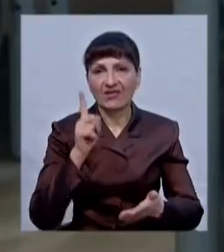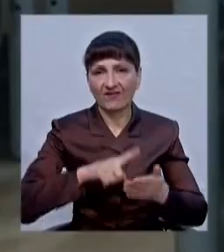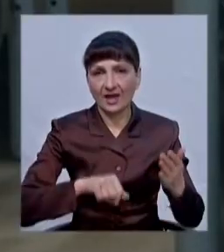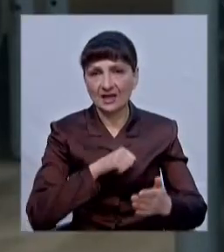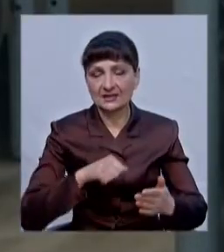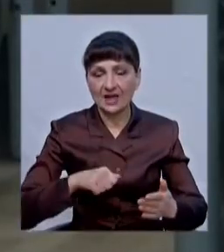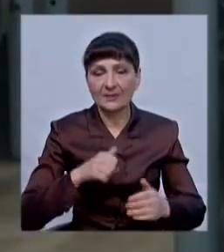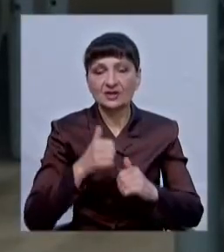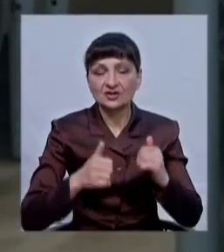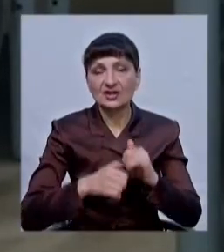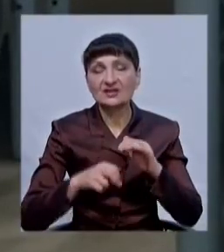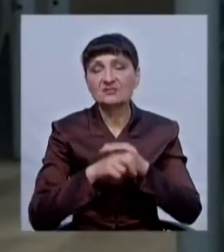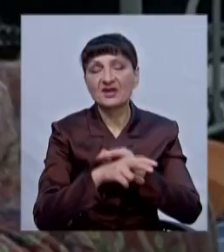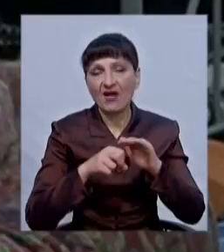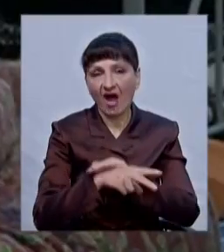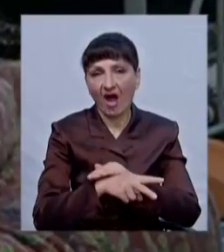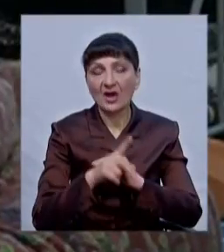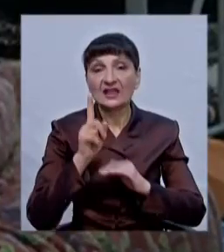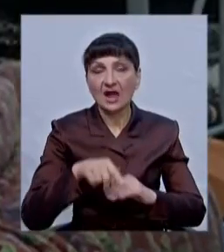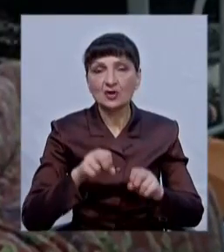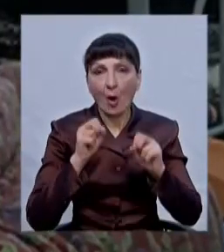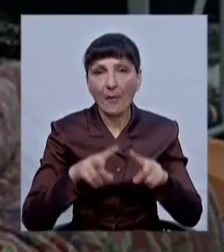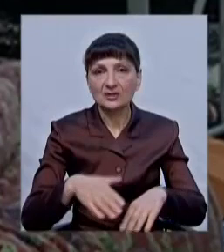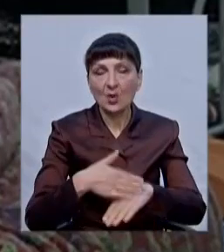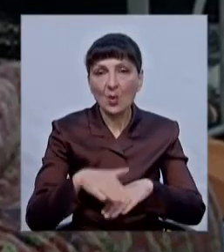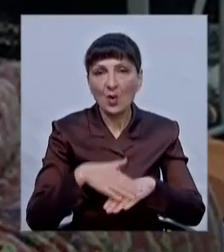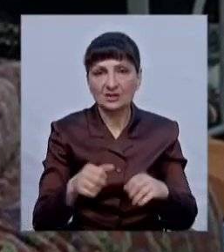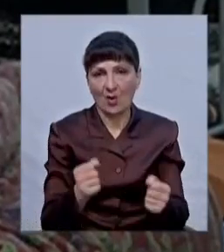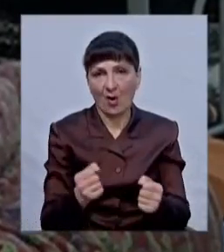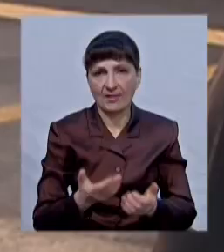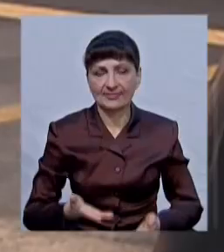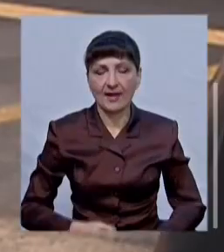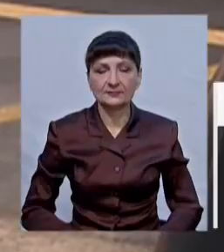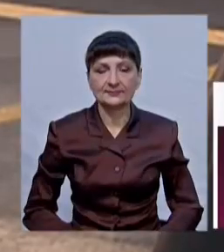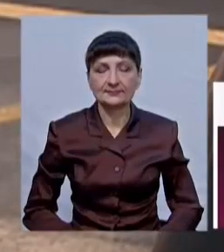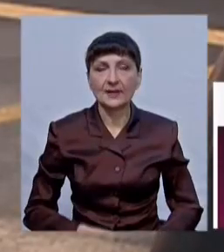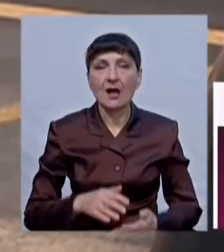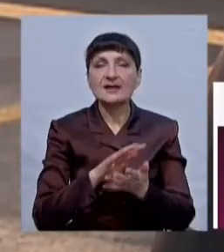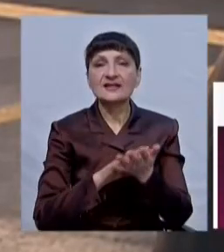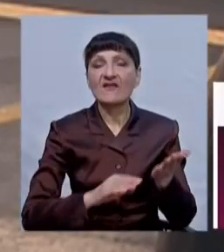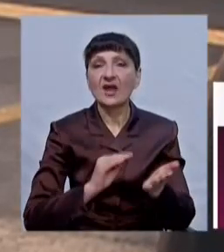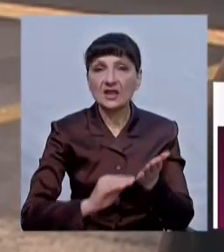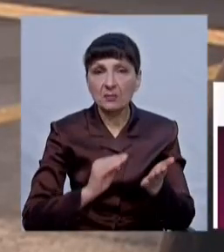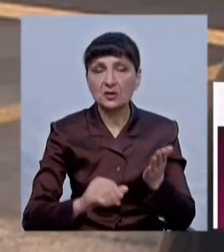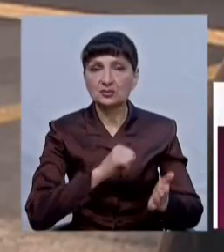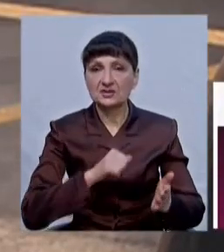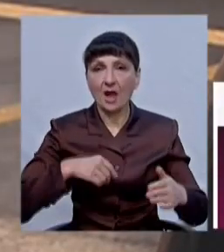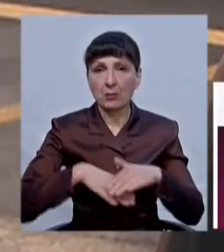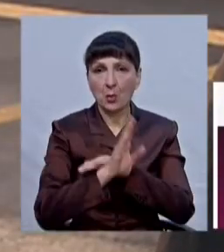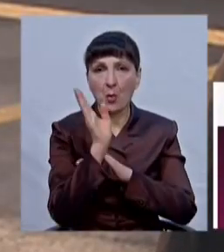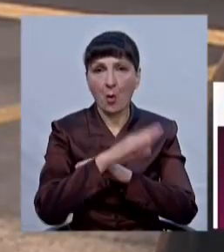так как частенько сбегают из приюта, даже рискуя остаться на улице в лютый мороз. Заявления пишут, уходят,